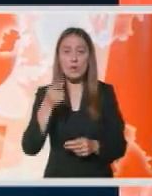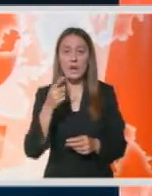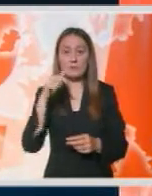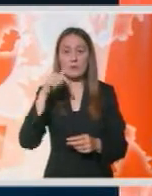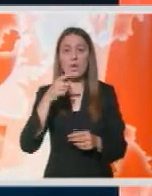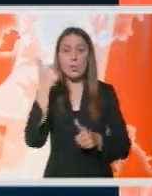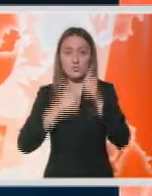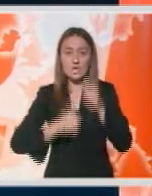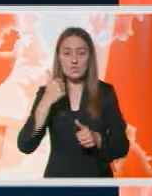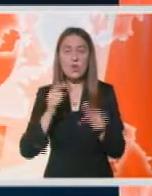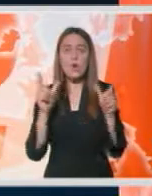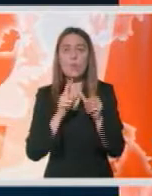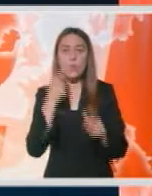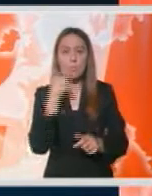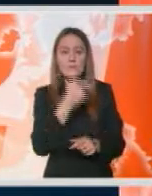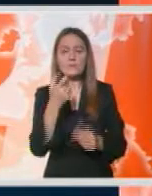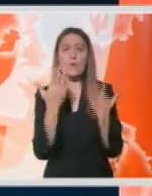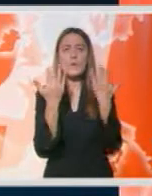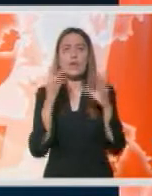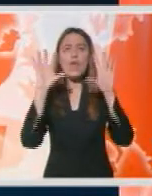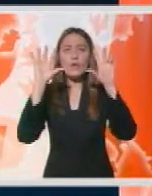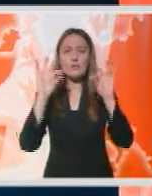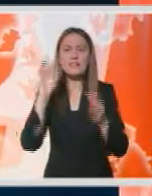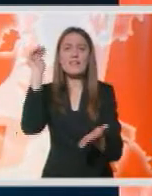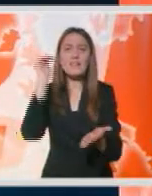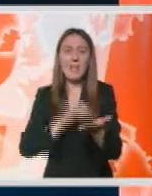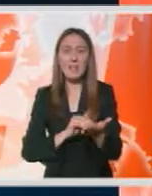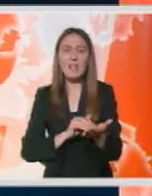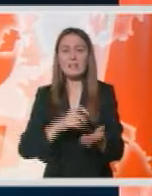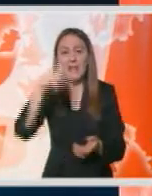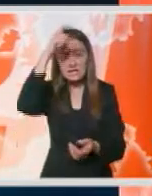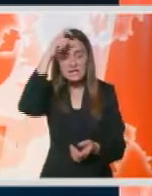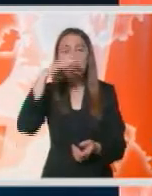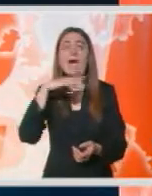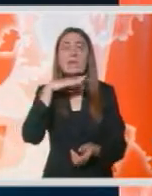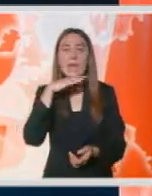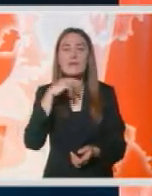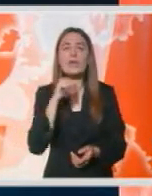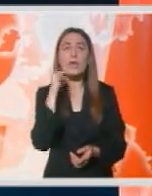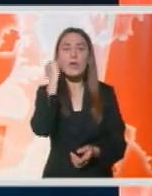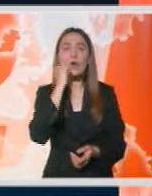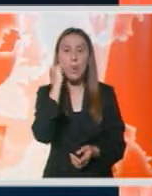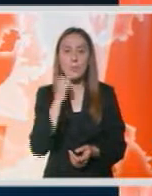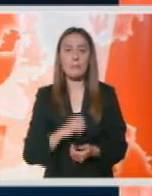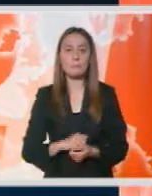da je učestvovao u ubistvu nekoliko desetina hiljada Srba, Jevreja i Roma.